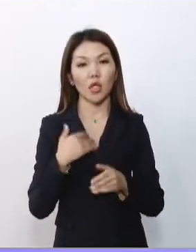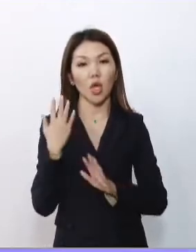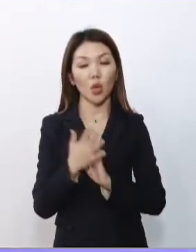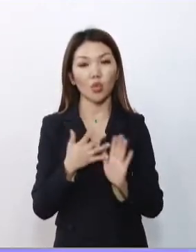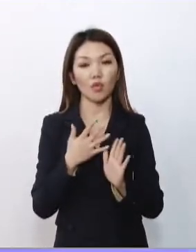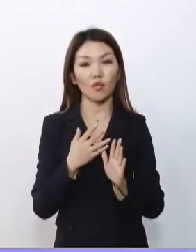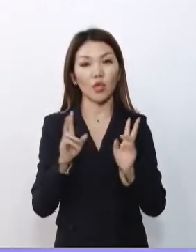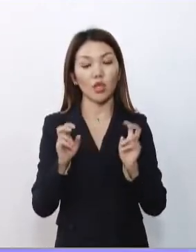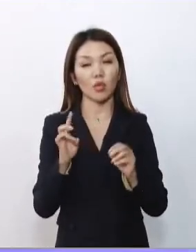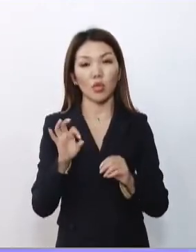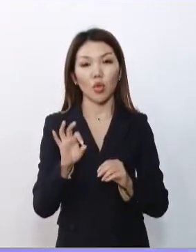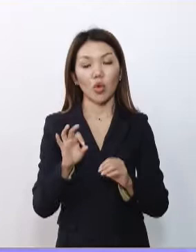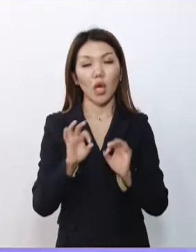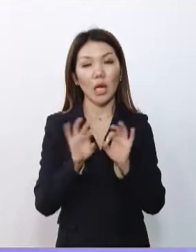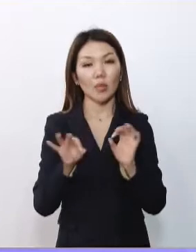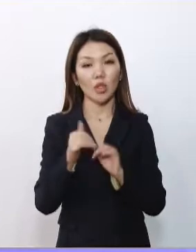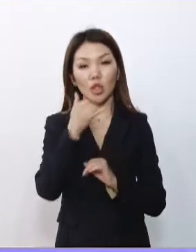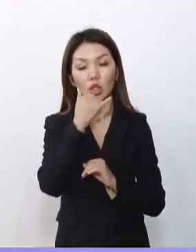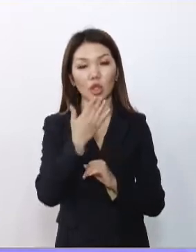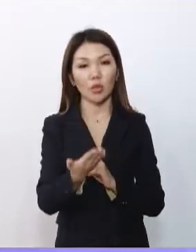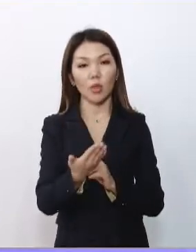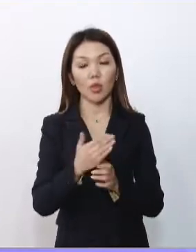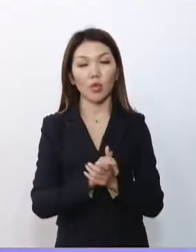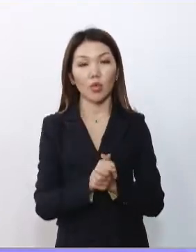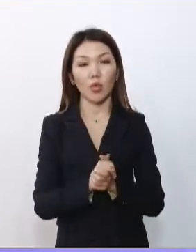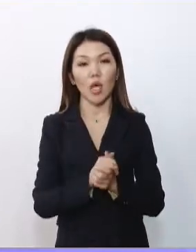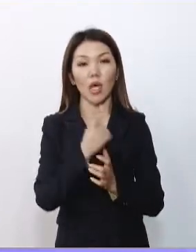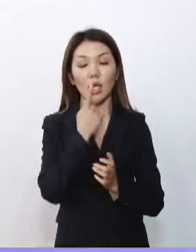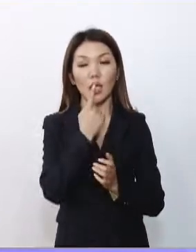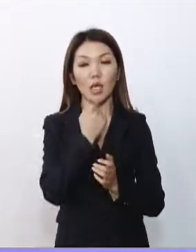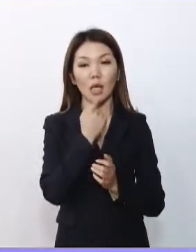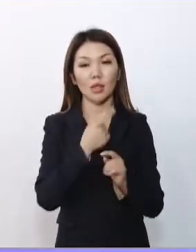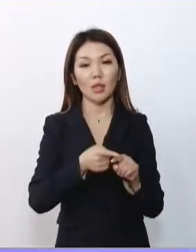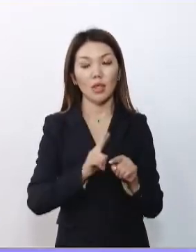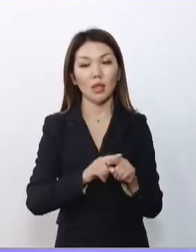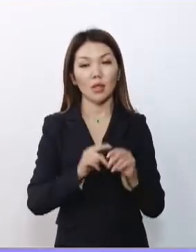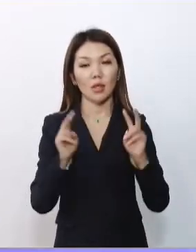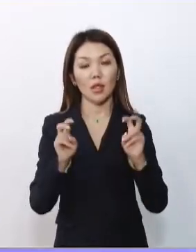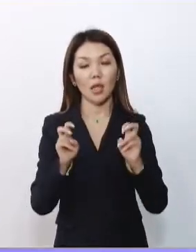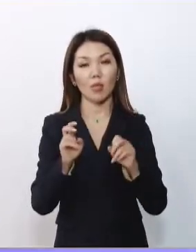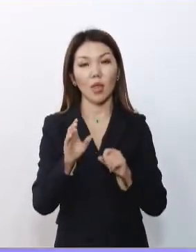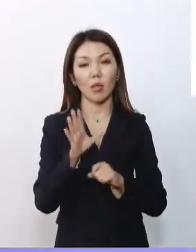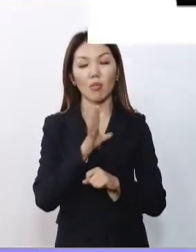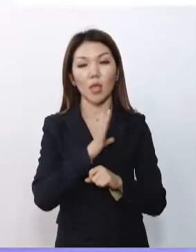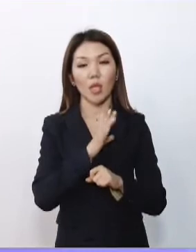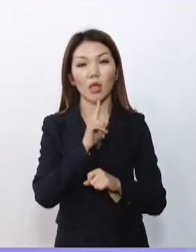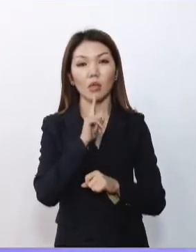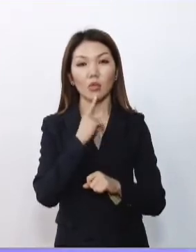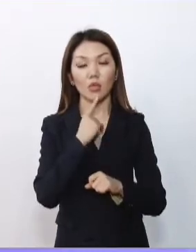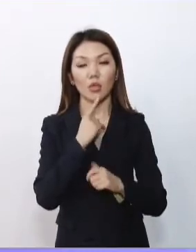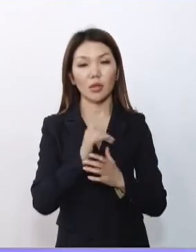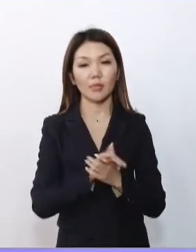тему но объяснить не могу красный свет светофора эта тема для меня трудно